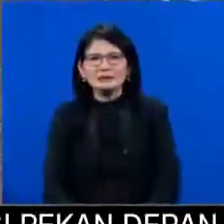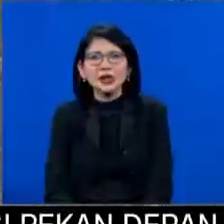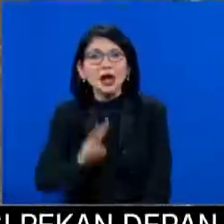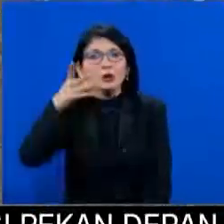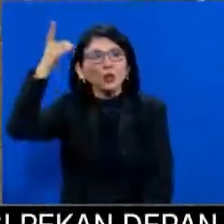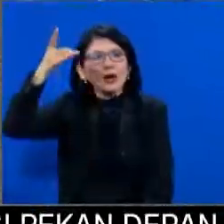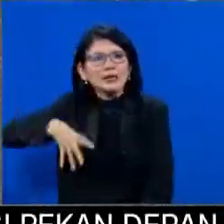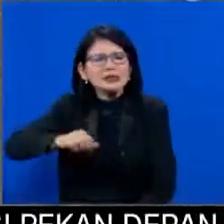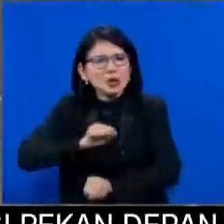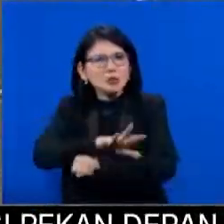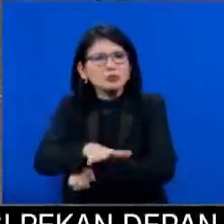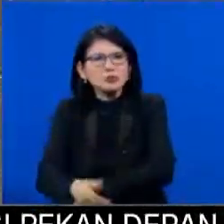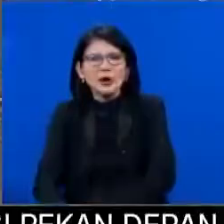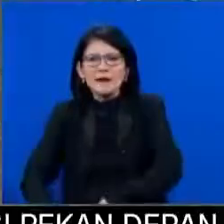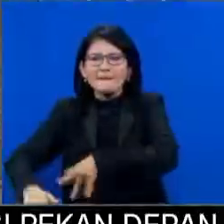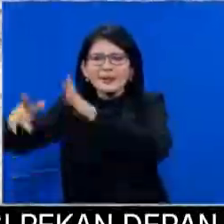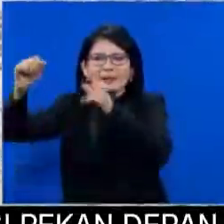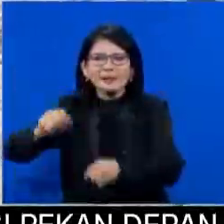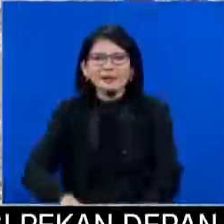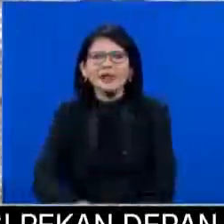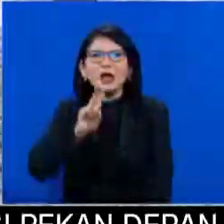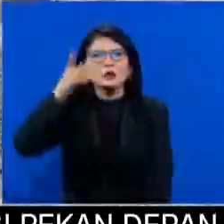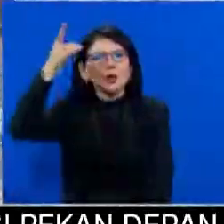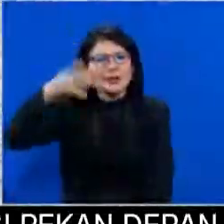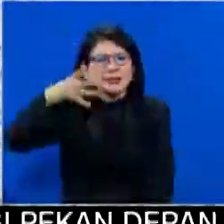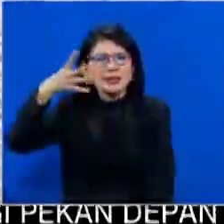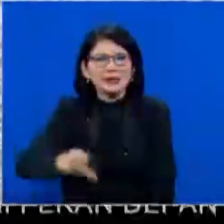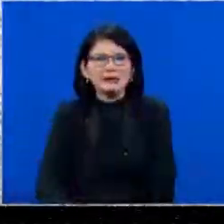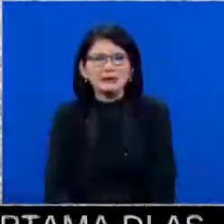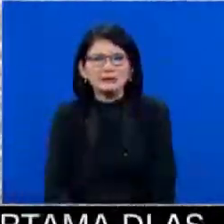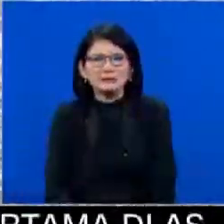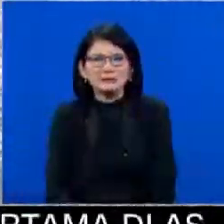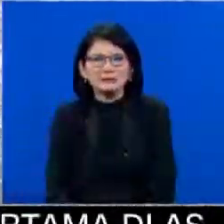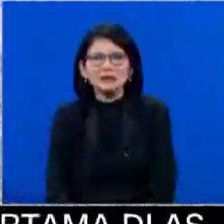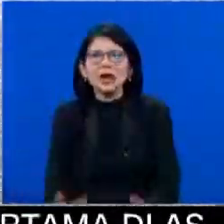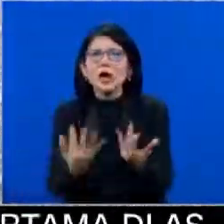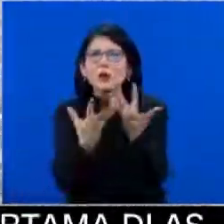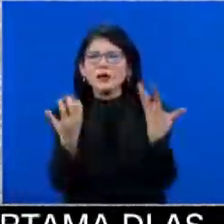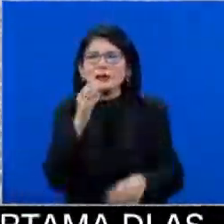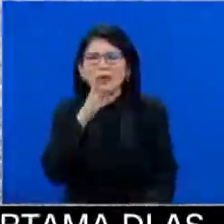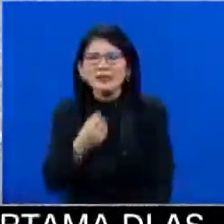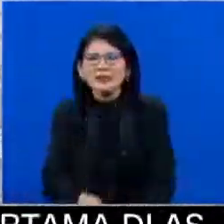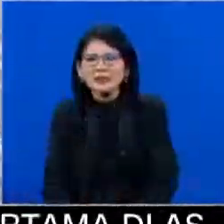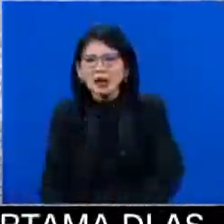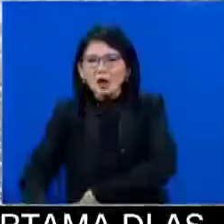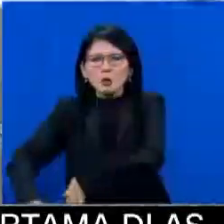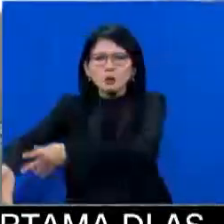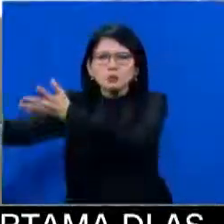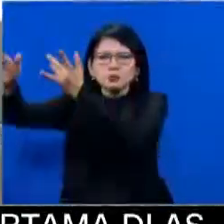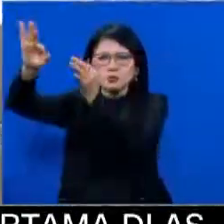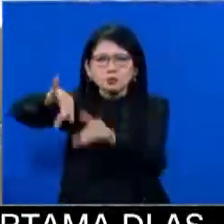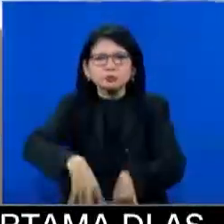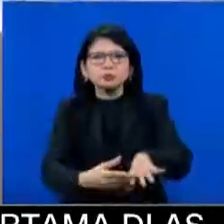yang terdampak banjir rob adalah Desa Pasir dan Desa Ujong Kalak. Menurut warga, peristiwa gelombang pasang ini memang telah